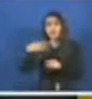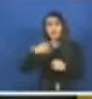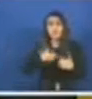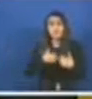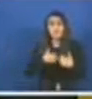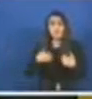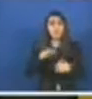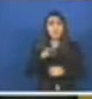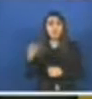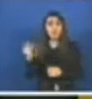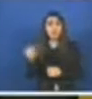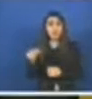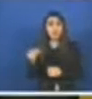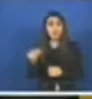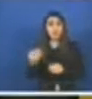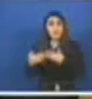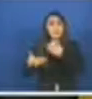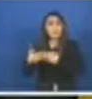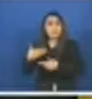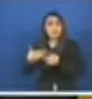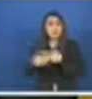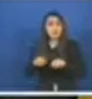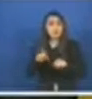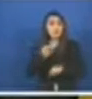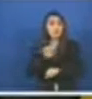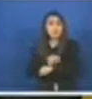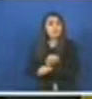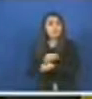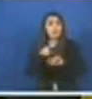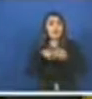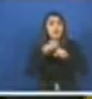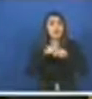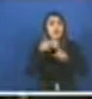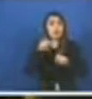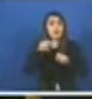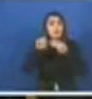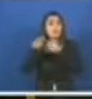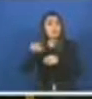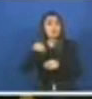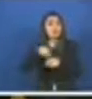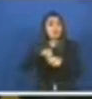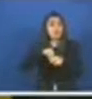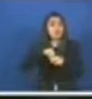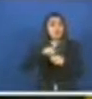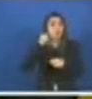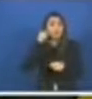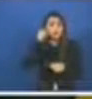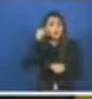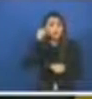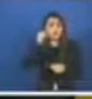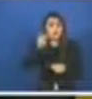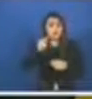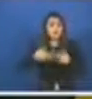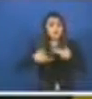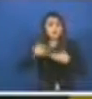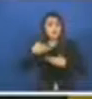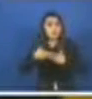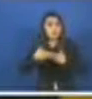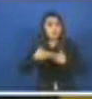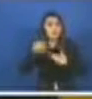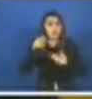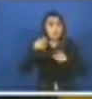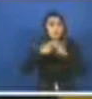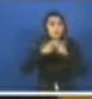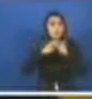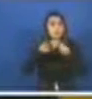için referandum yapmaktan bahseden tutuklu HDP'lerin bırakılması ile ilgili görüş sarf eden